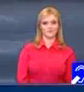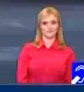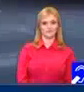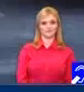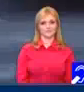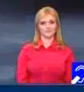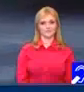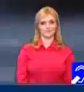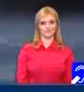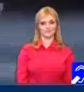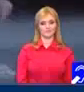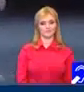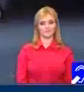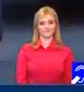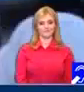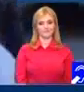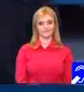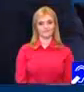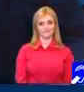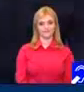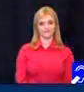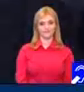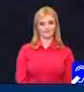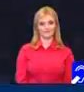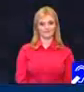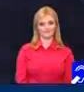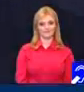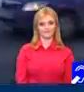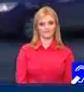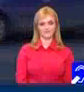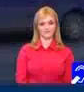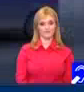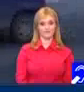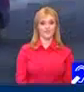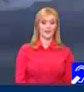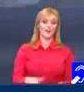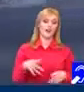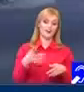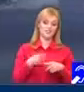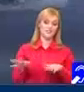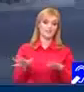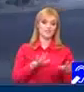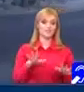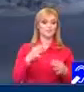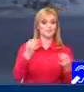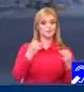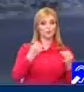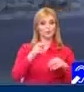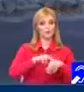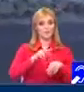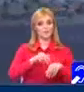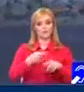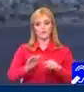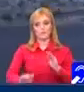În cadrul acestei acțiuni, polițiștii discută atât cu cei mici,